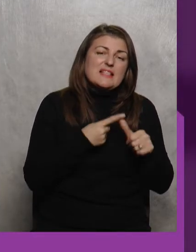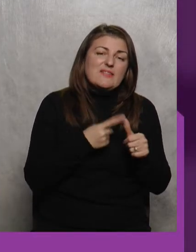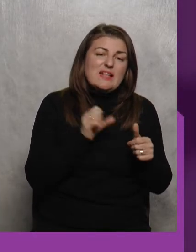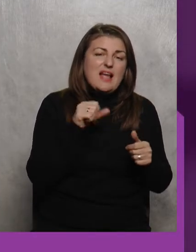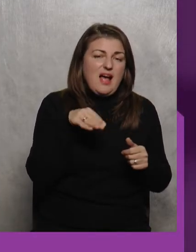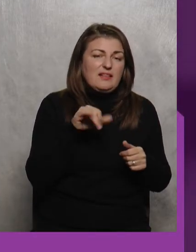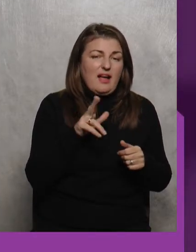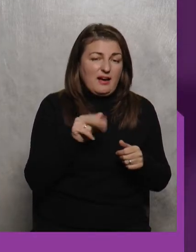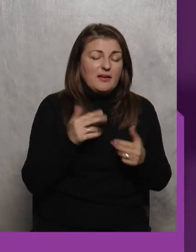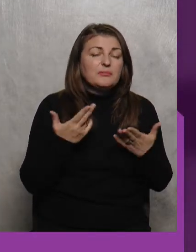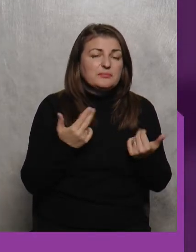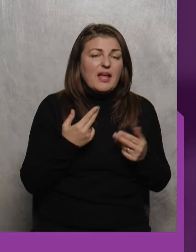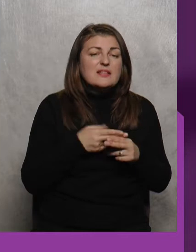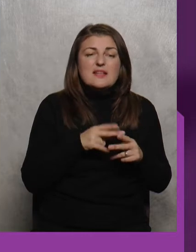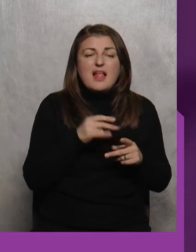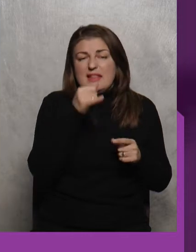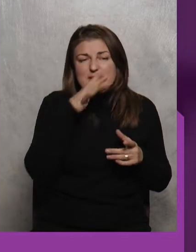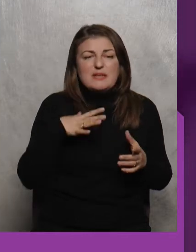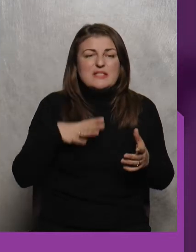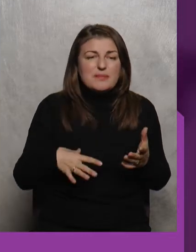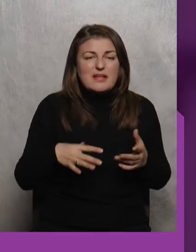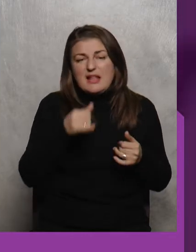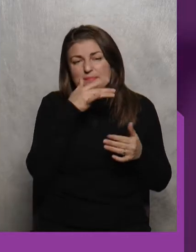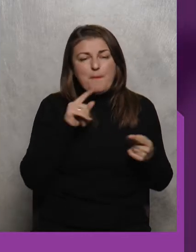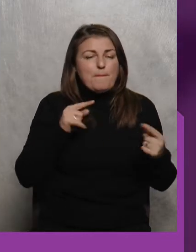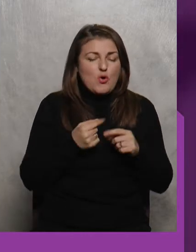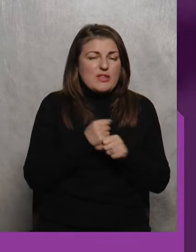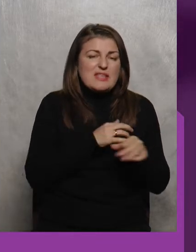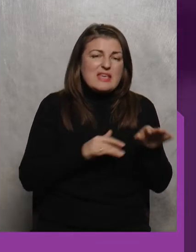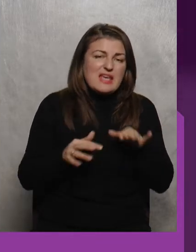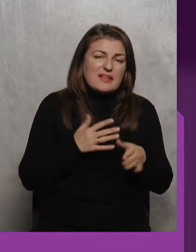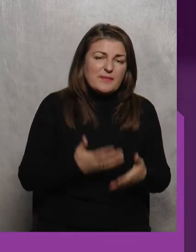атака, так? Да, це атака, не зміг стримати, не зміг протидіяти,